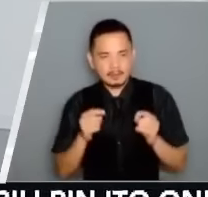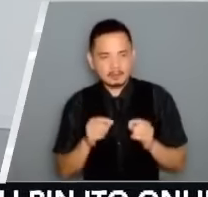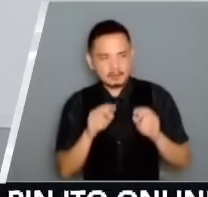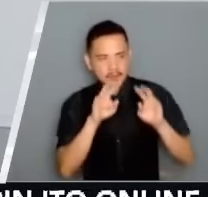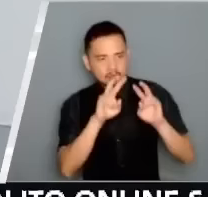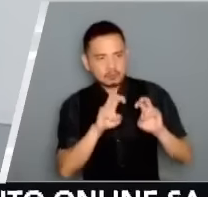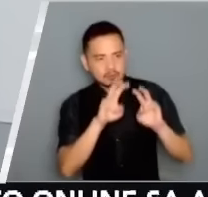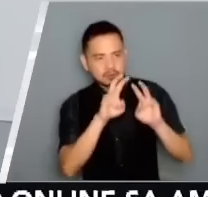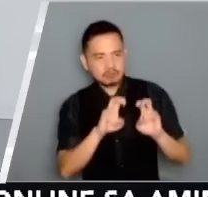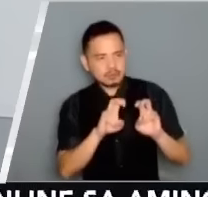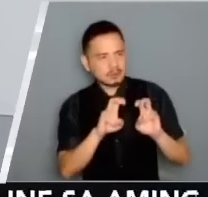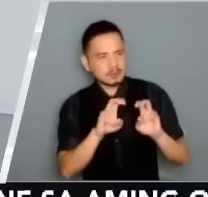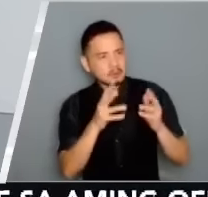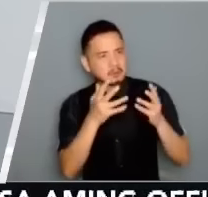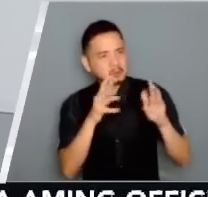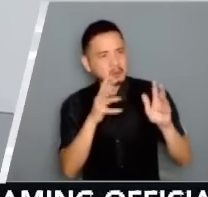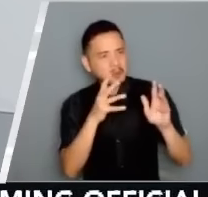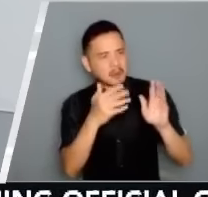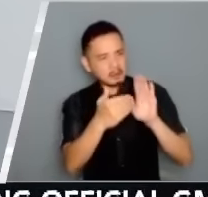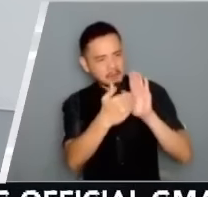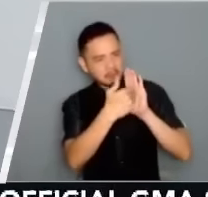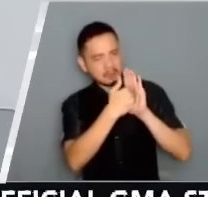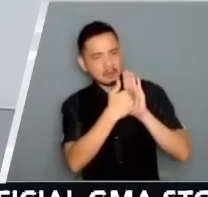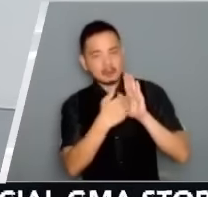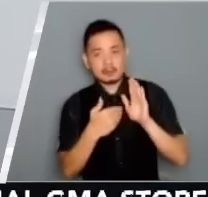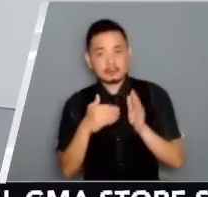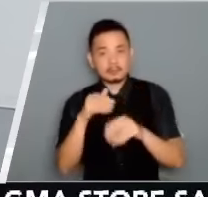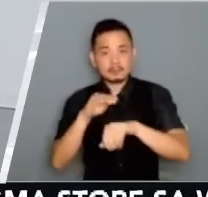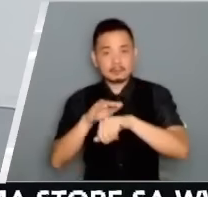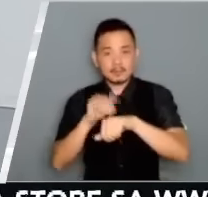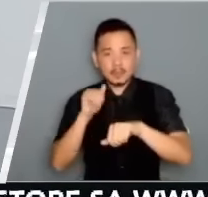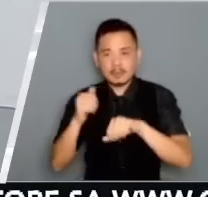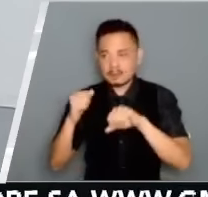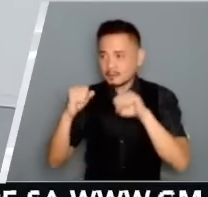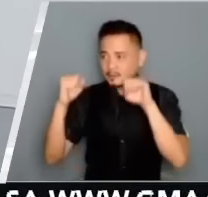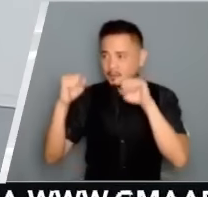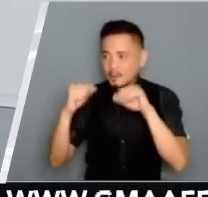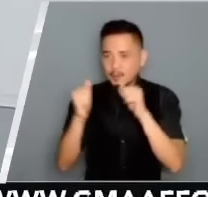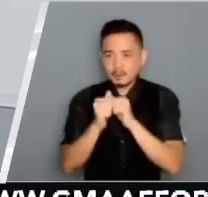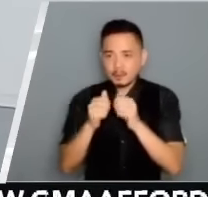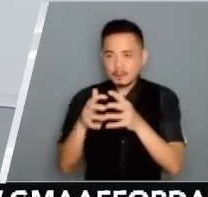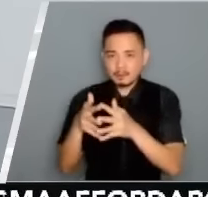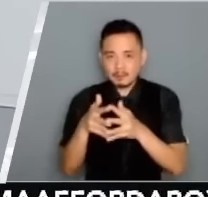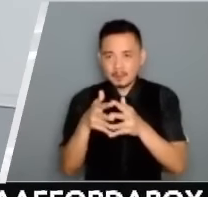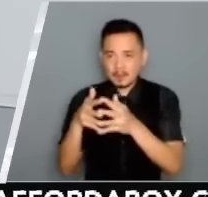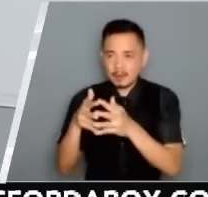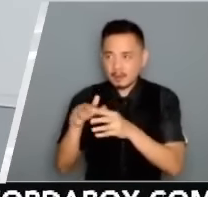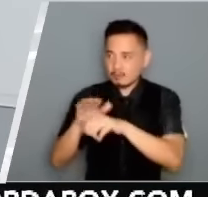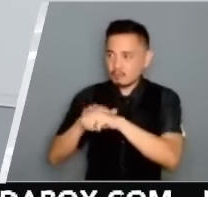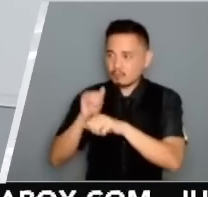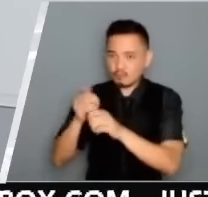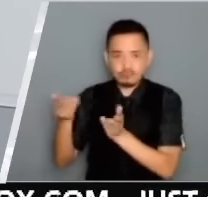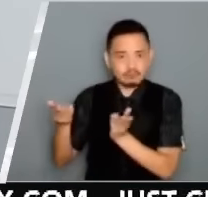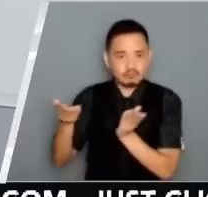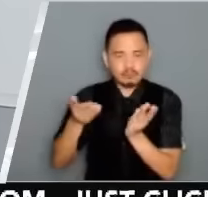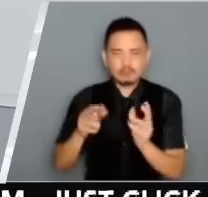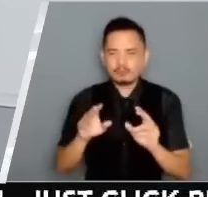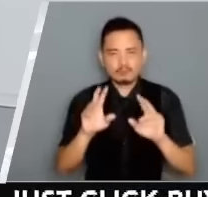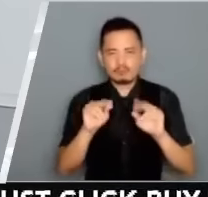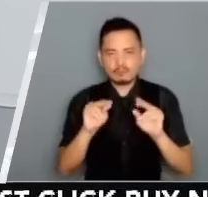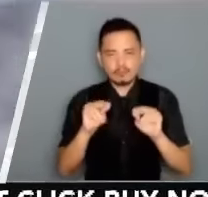para pairalin ang Mutual Defense Treaty sa pagitan ng Pilipinas at Amerika. Balitang hatid ni Joseph Morong at Chino